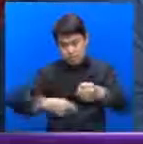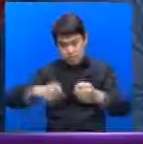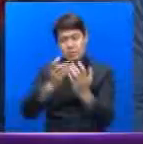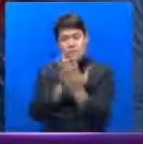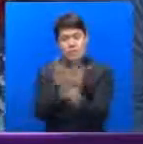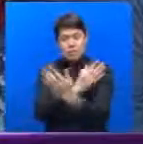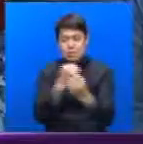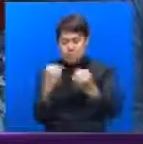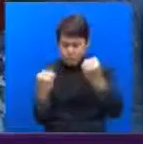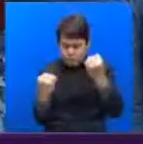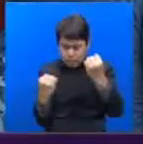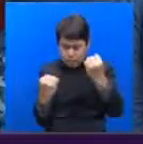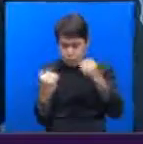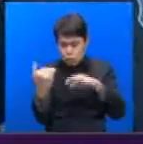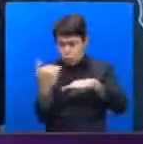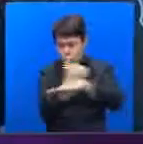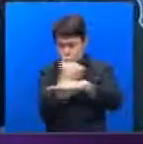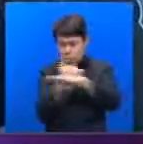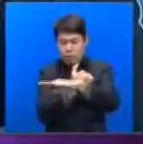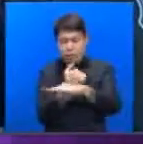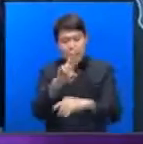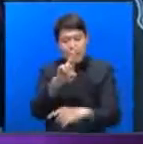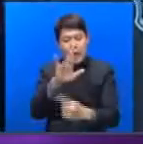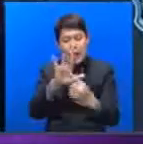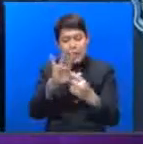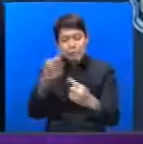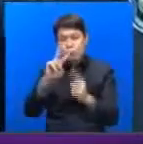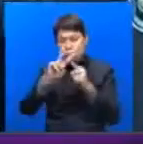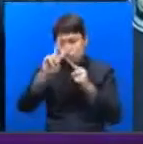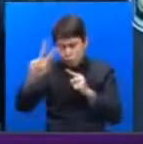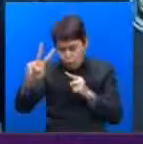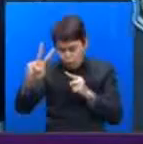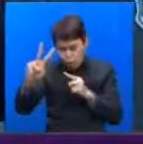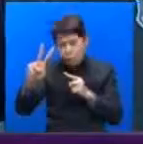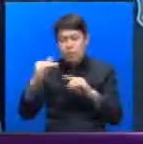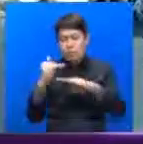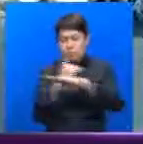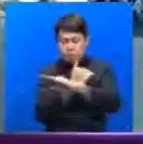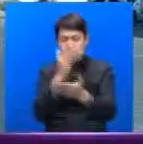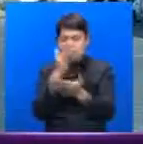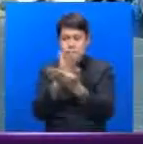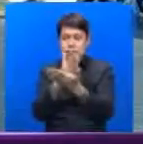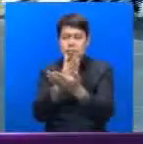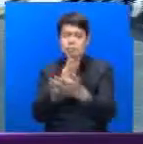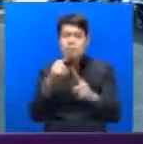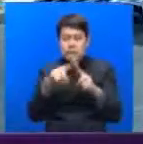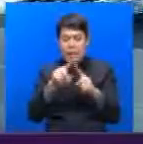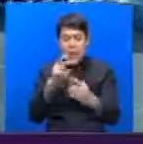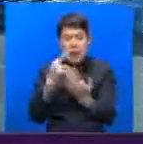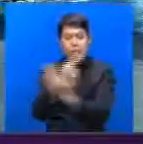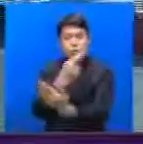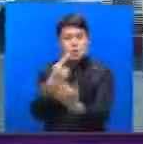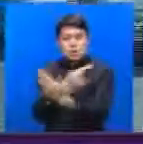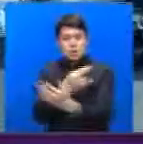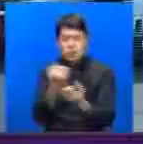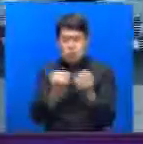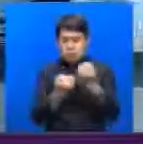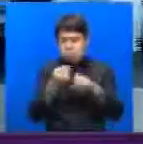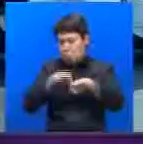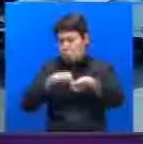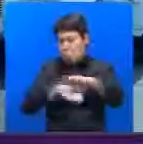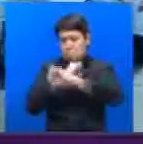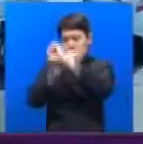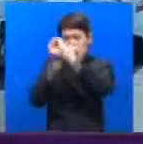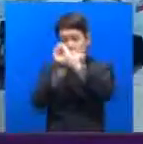คงปิดถนนพระราม 2หน้าหน่วยบริการประชาชนตำรวจทางหลวงวังมะนาวอำเภอปากท่อจังหวัดราชบุรีโดยกลุ่มผู้